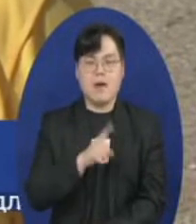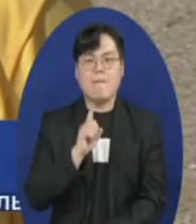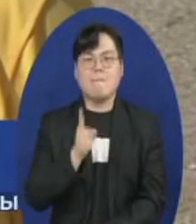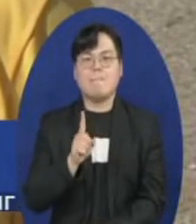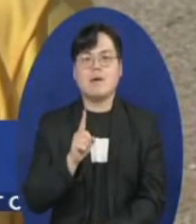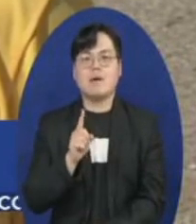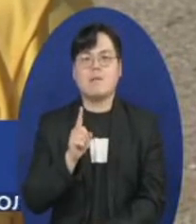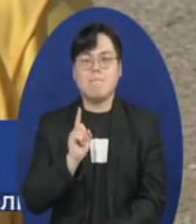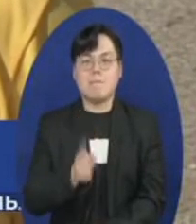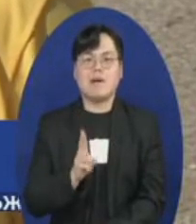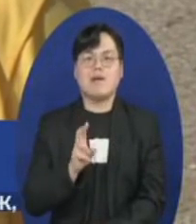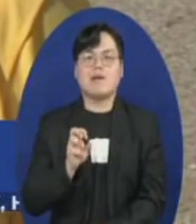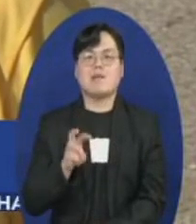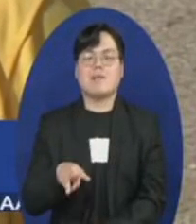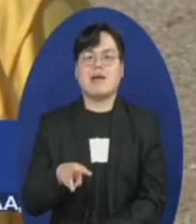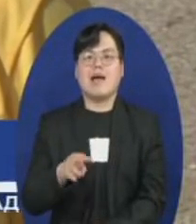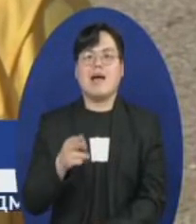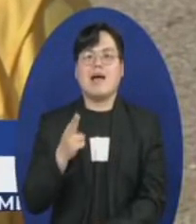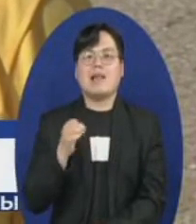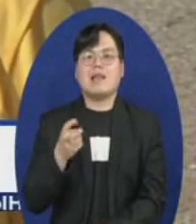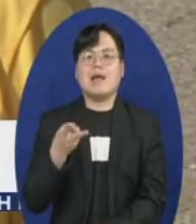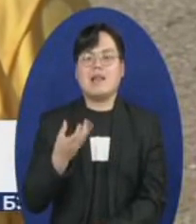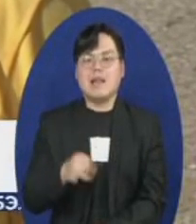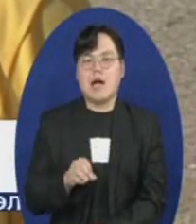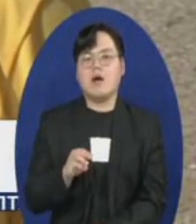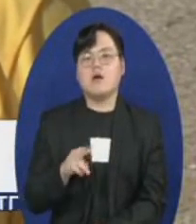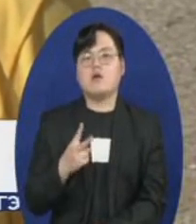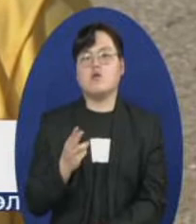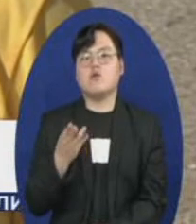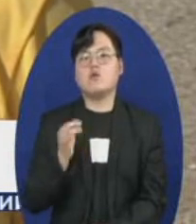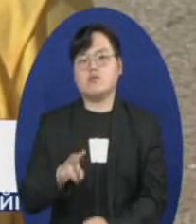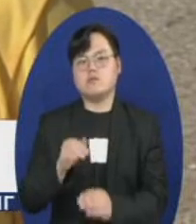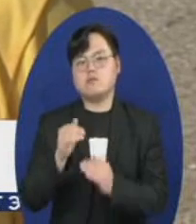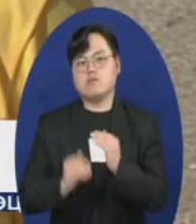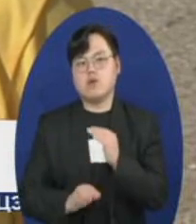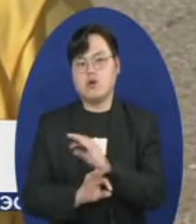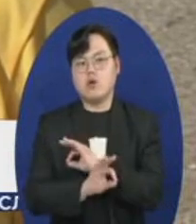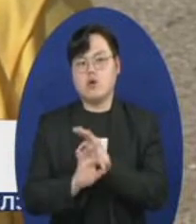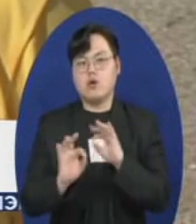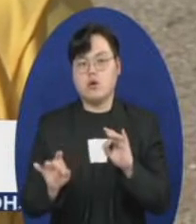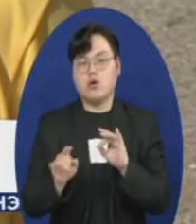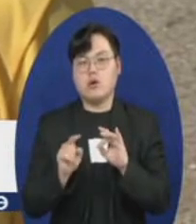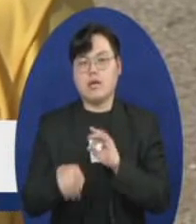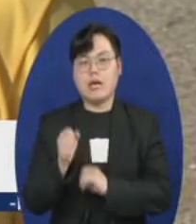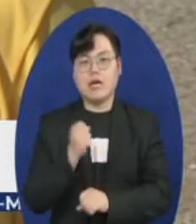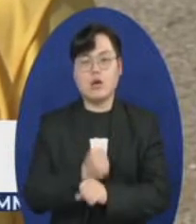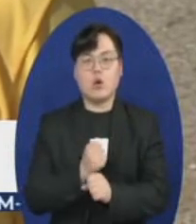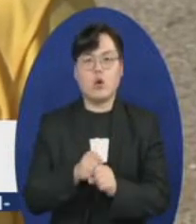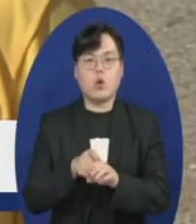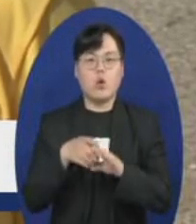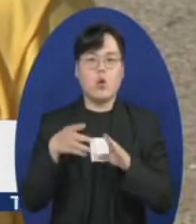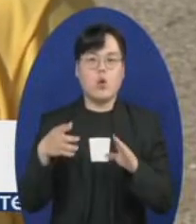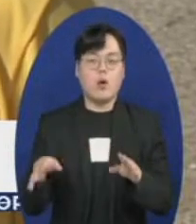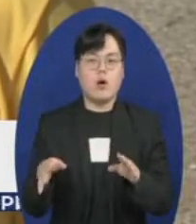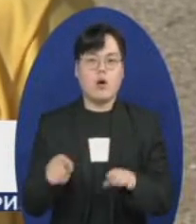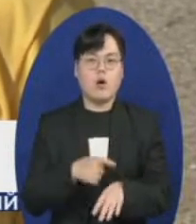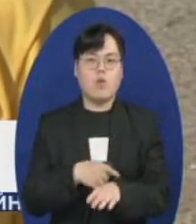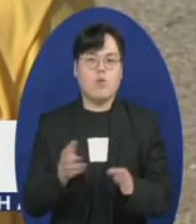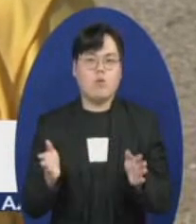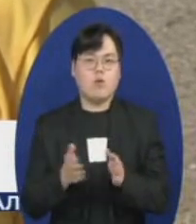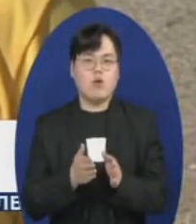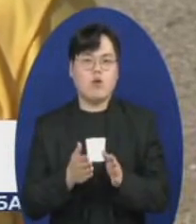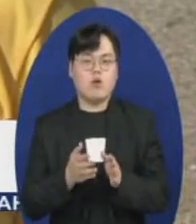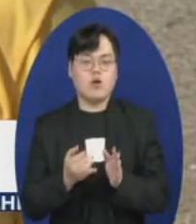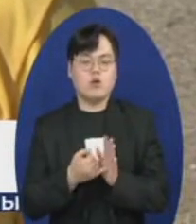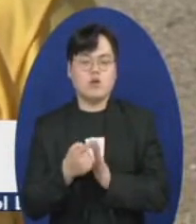1 км-ийн ийм далайн түвшний өндөрчлөлийн зөрүүтэй юм. Тэгээд яг зам барилгын удирдлын одоо ажиллах хугацаа маш богинохон 6